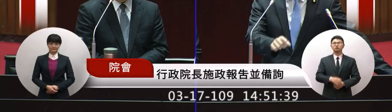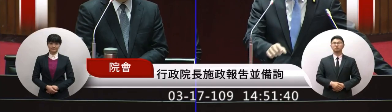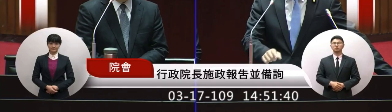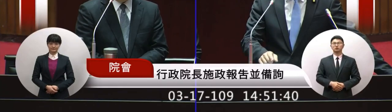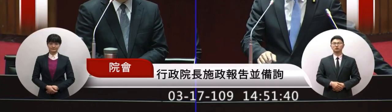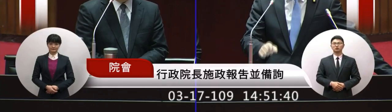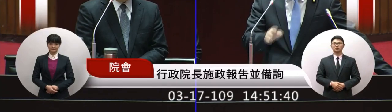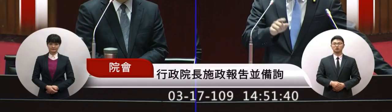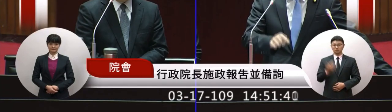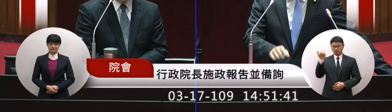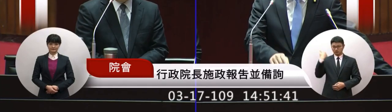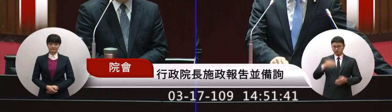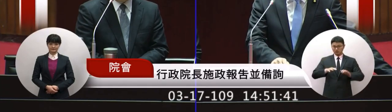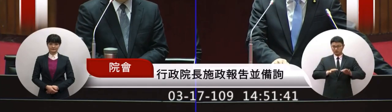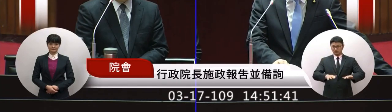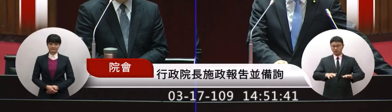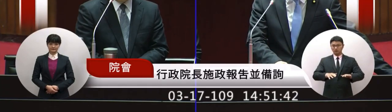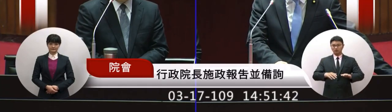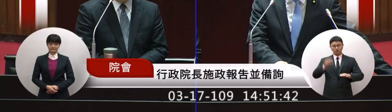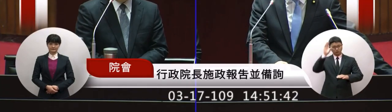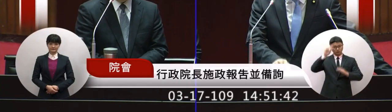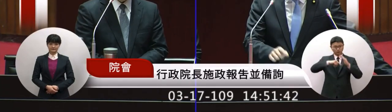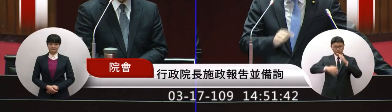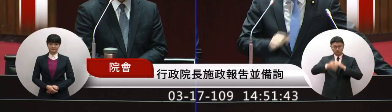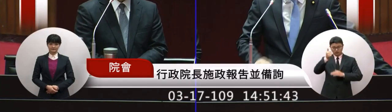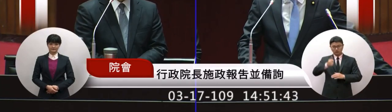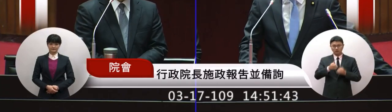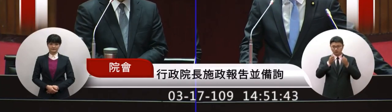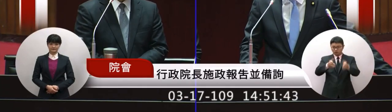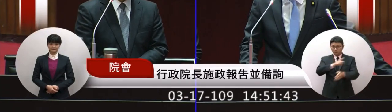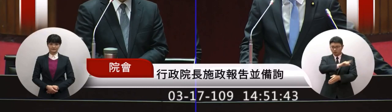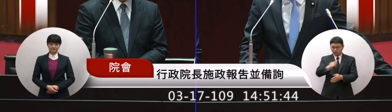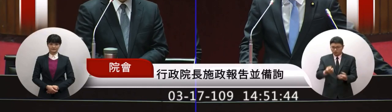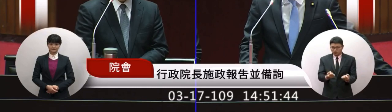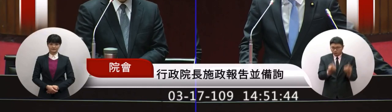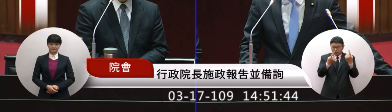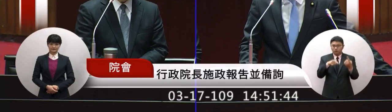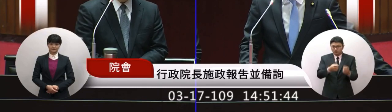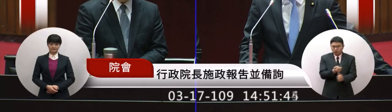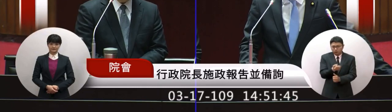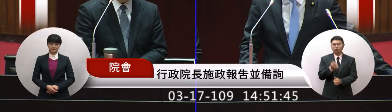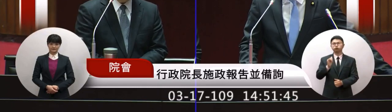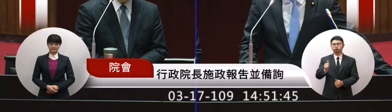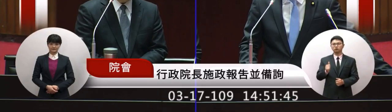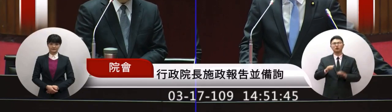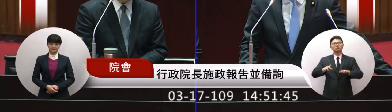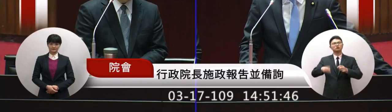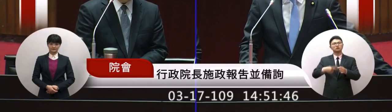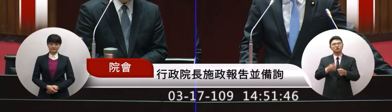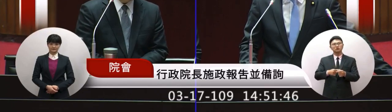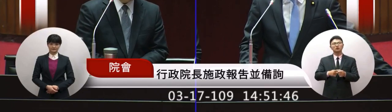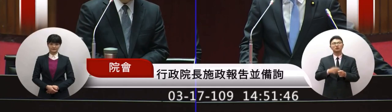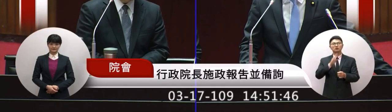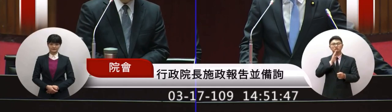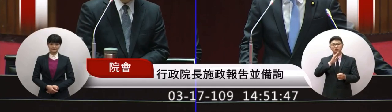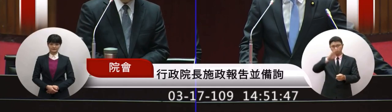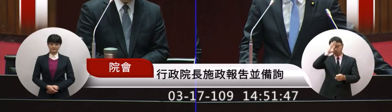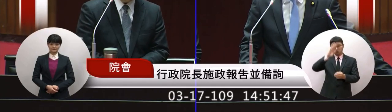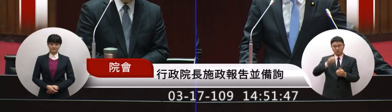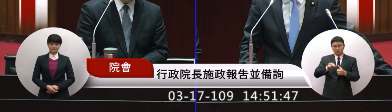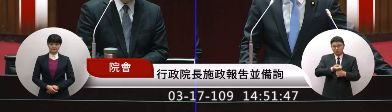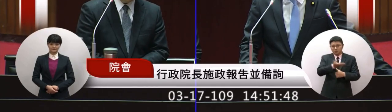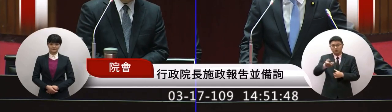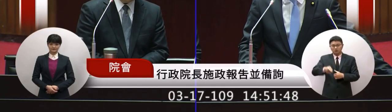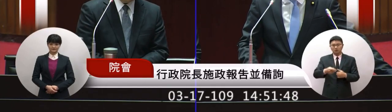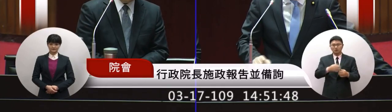前后任的苏院长在控制物价上都不错。可是今年由于疫情的关系，美国联准会也已经降